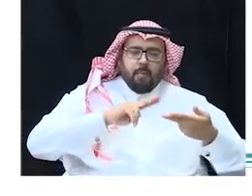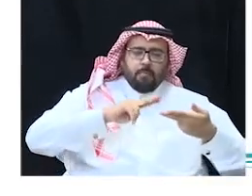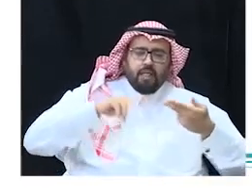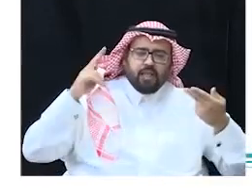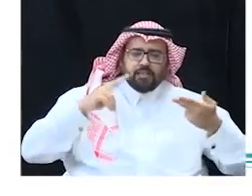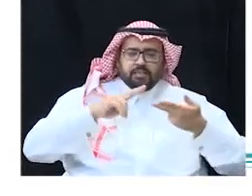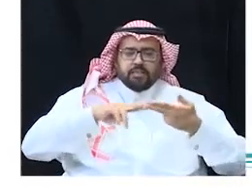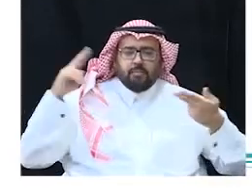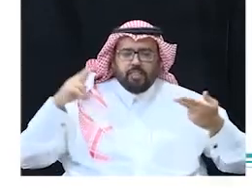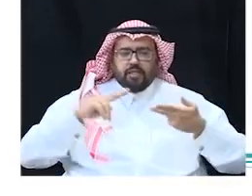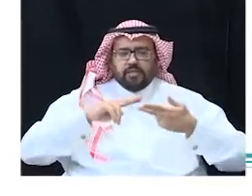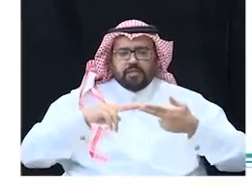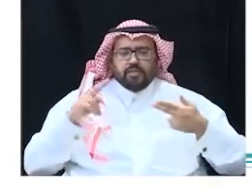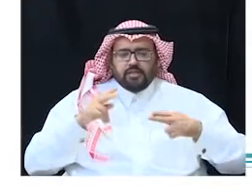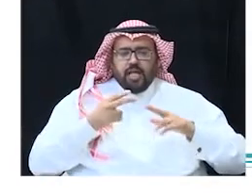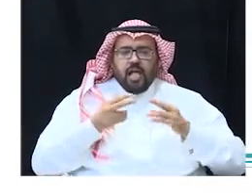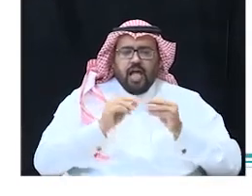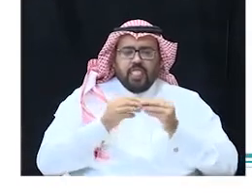والدرس الثاني ألا وهو